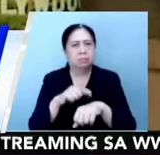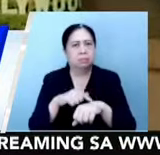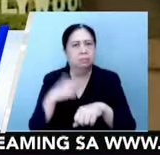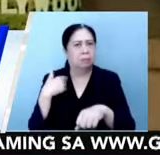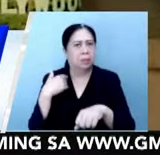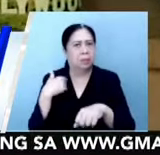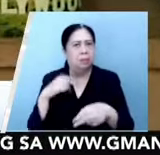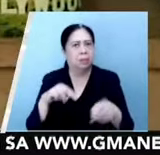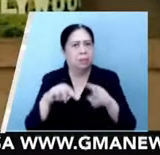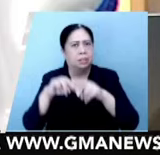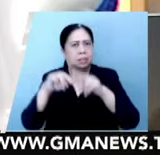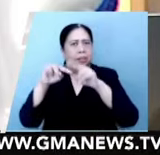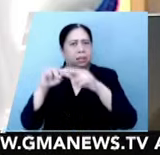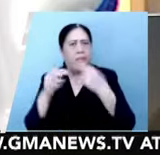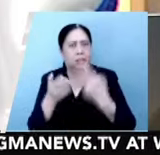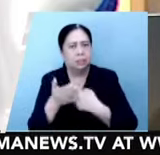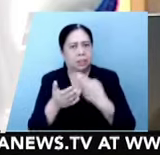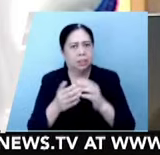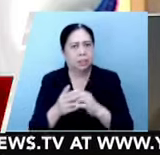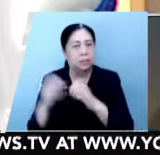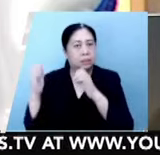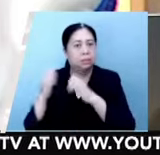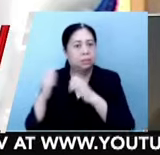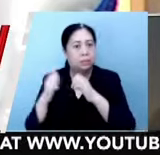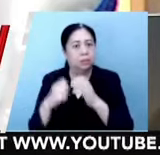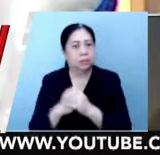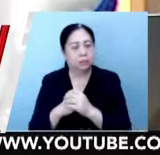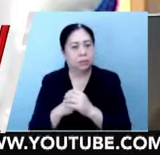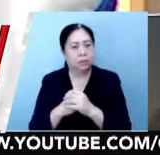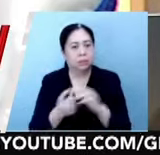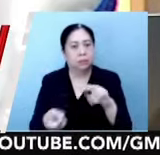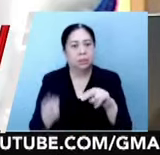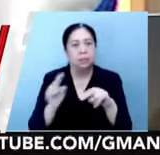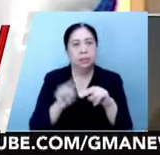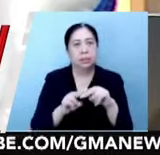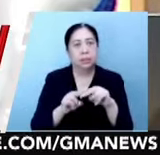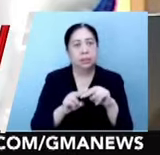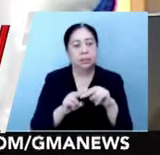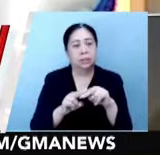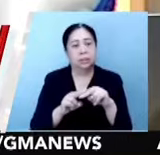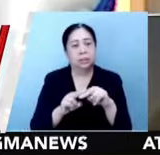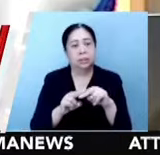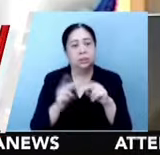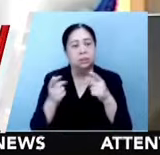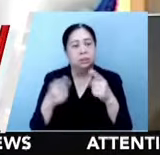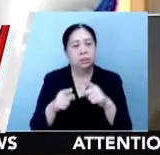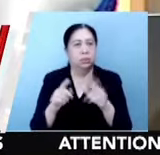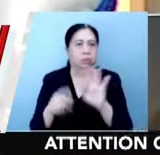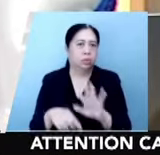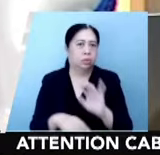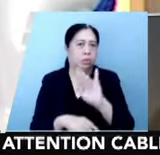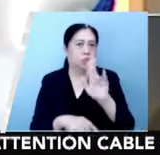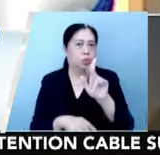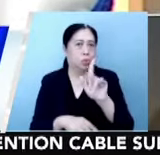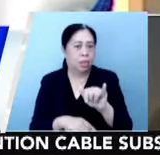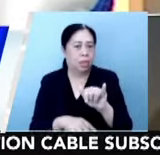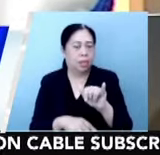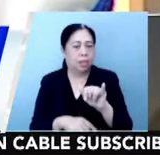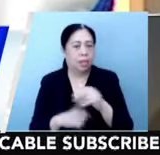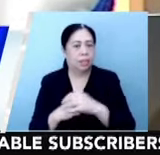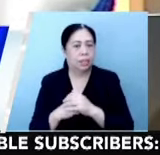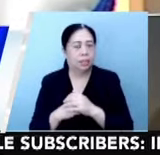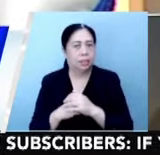ng bigas. Expectation it will actually increase strongly hanggang mga July because of base effect unless there